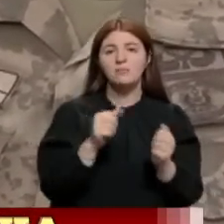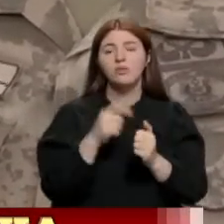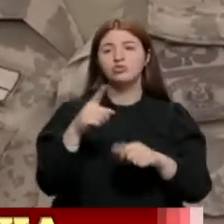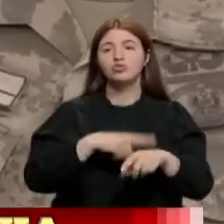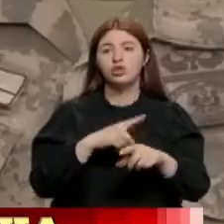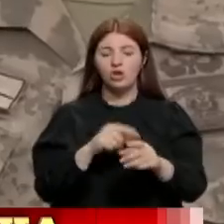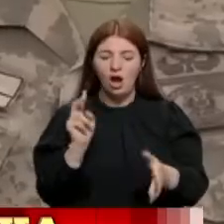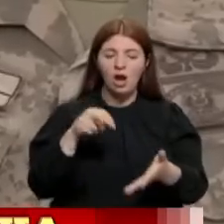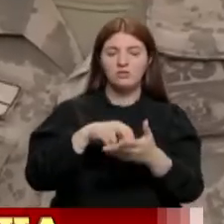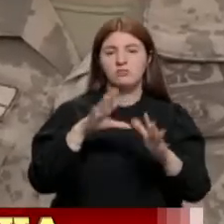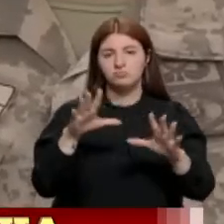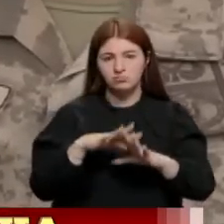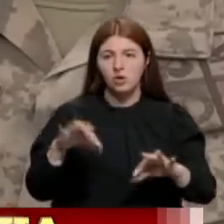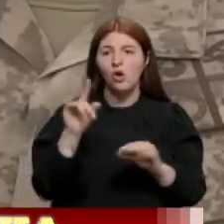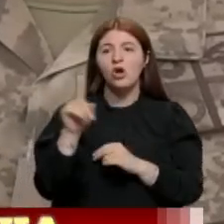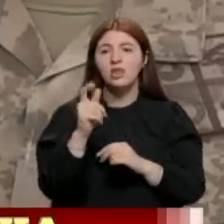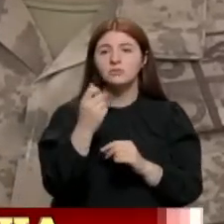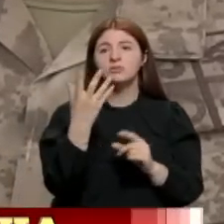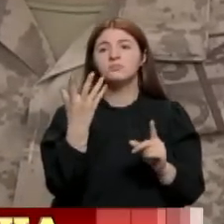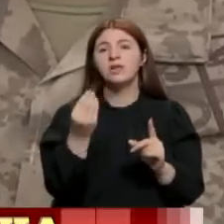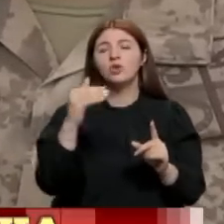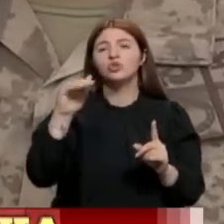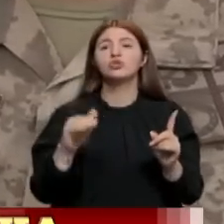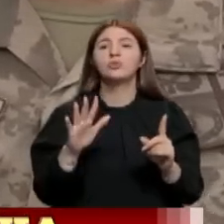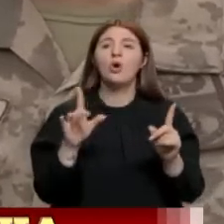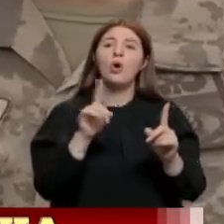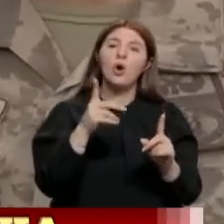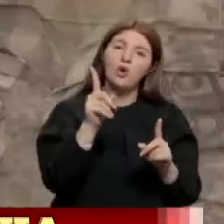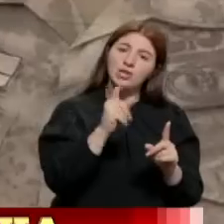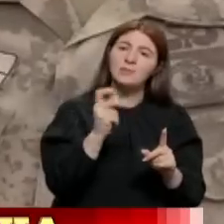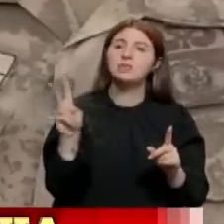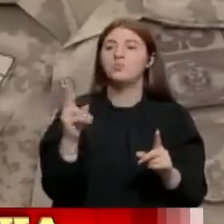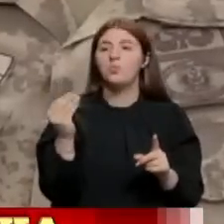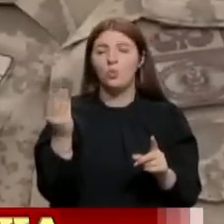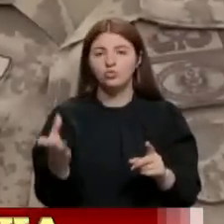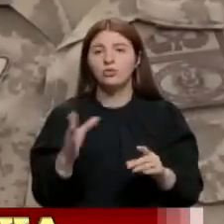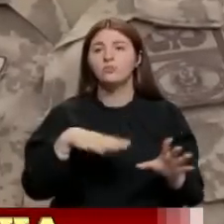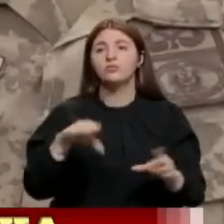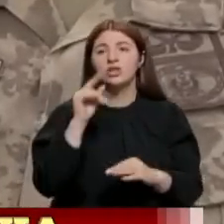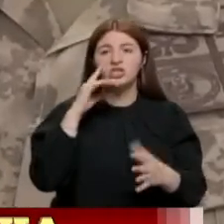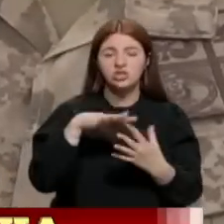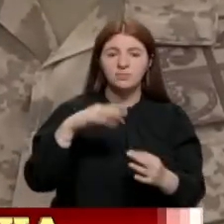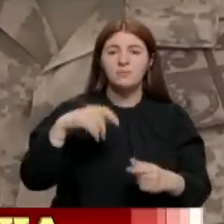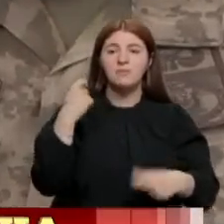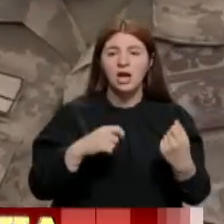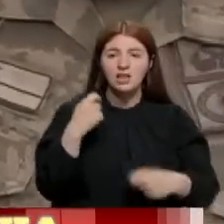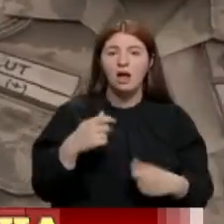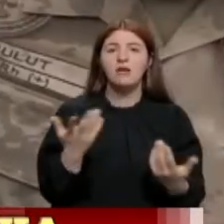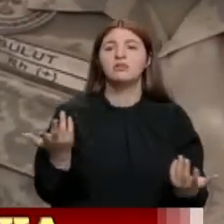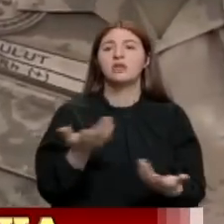bu süreci ayağa kaldıralım. 10 liramız 5 liraya düşmesin. 10 liramız 20 lira olsun. Ben diyorum ki bütün iş adamları, bütün bankalar,